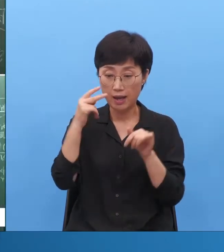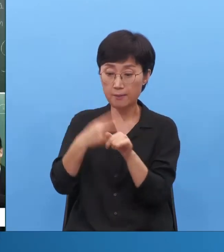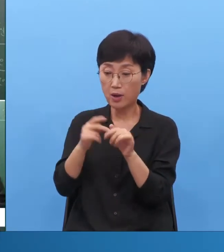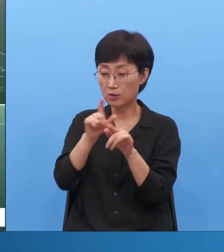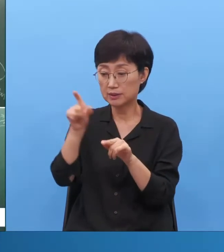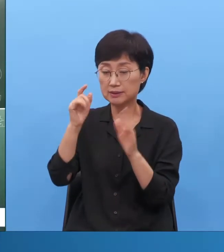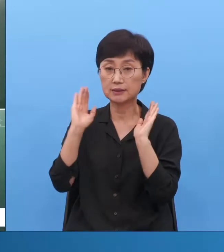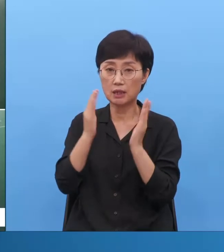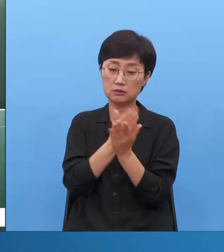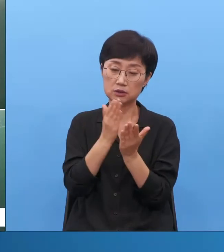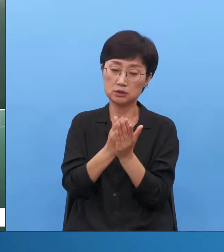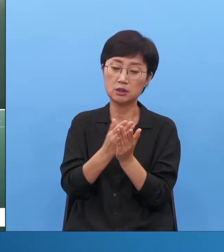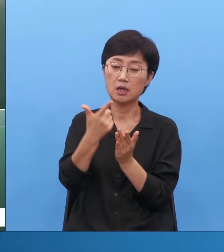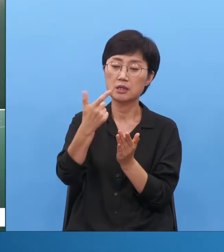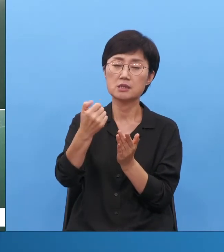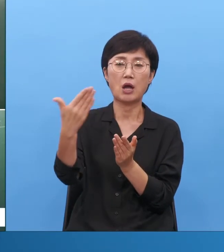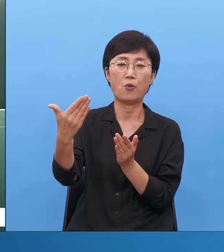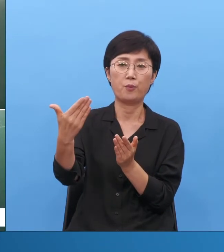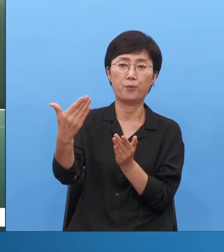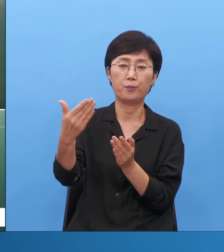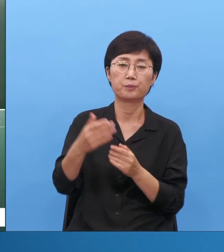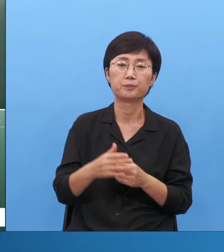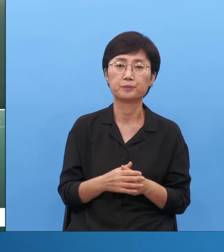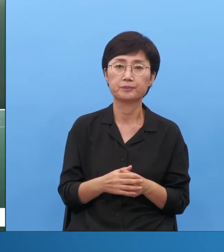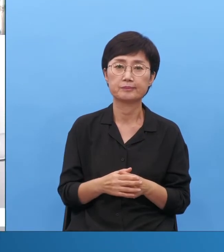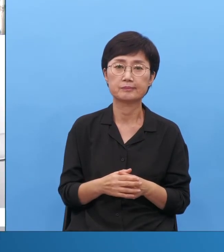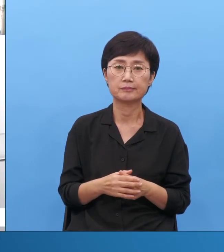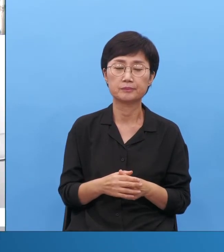총 69개 과목의 수업이 진행되고 있습니다.